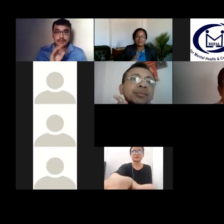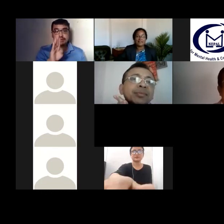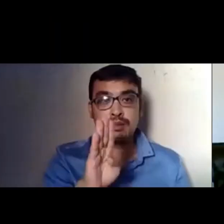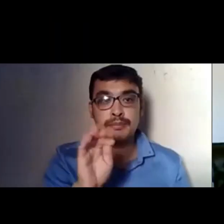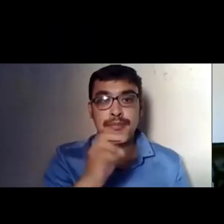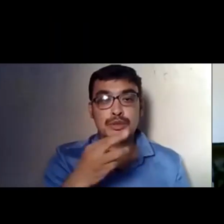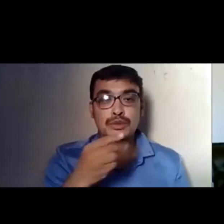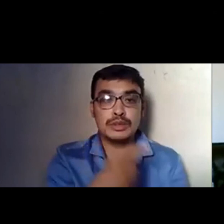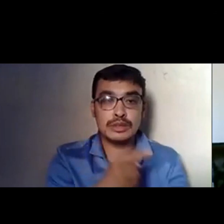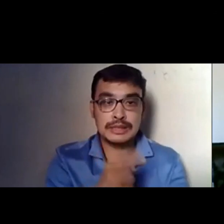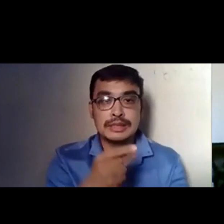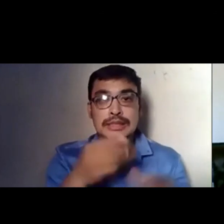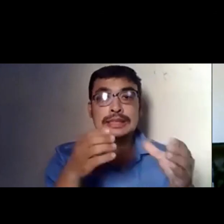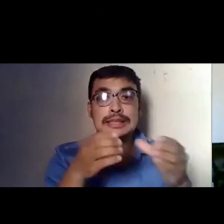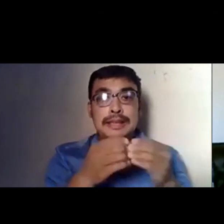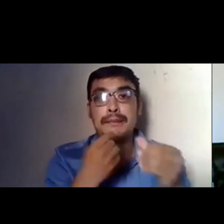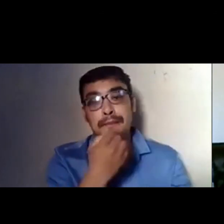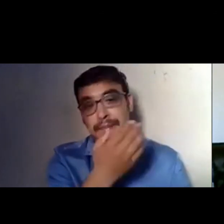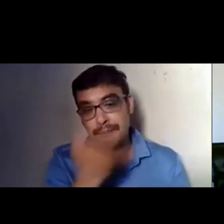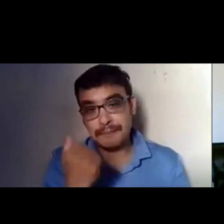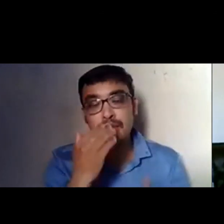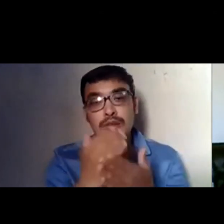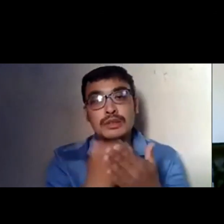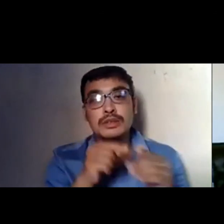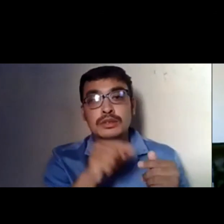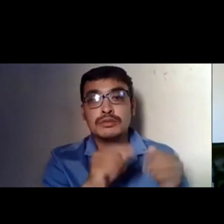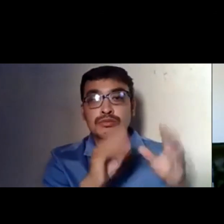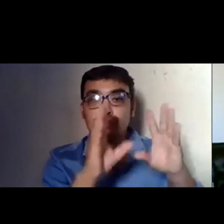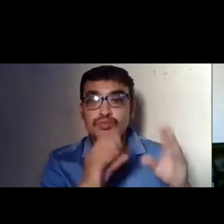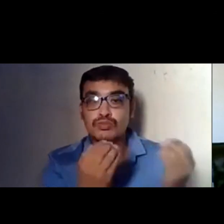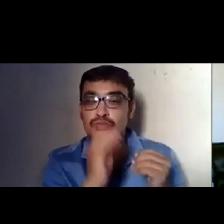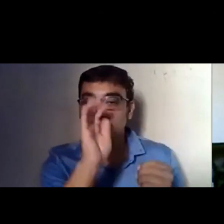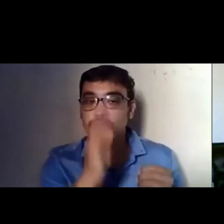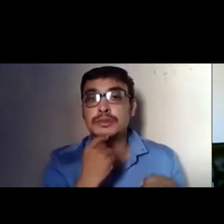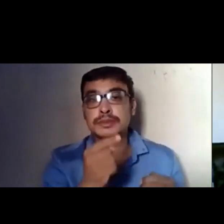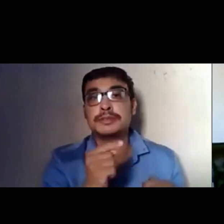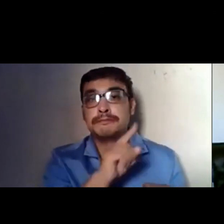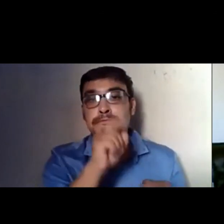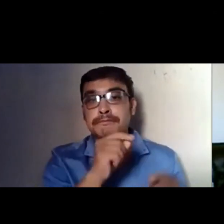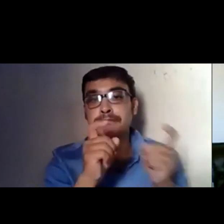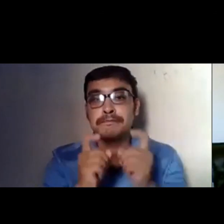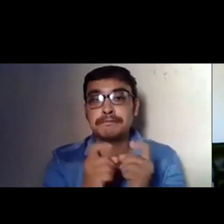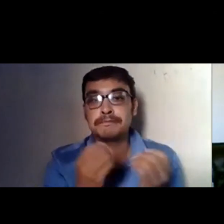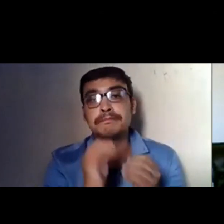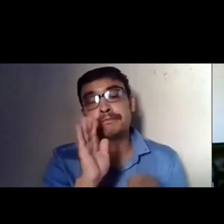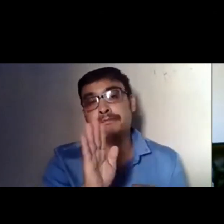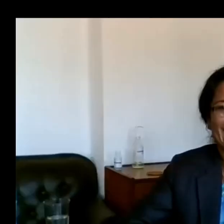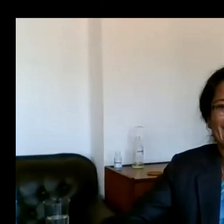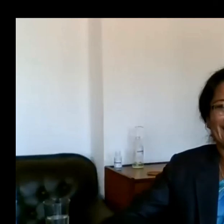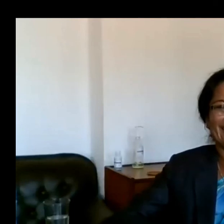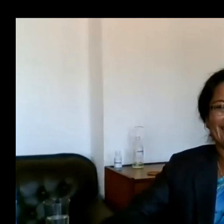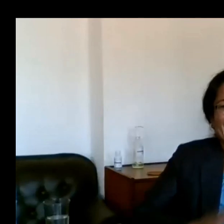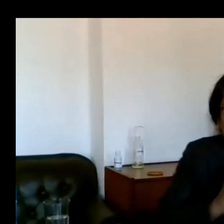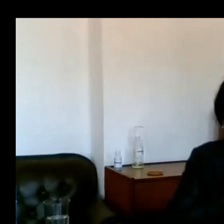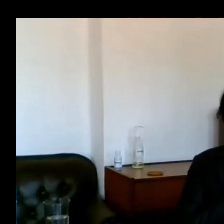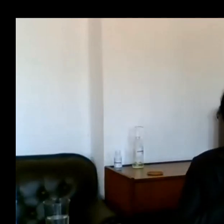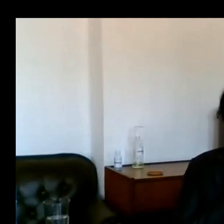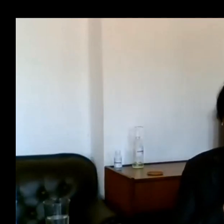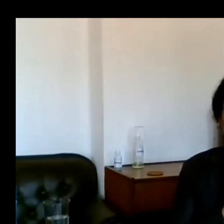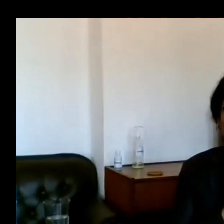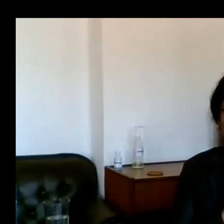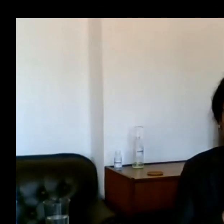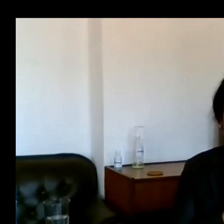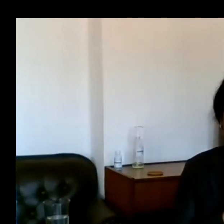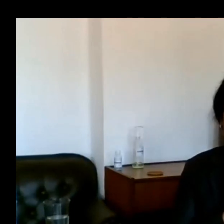यहाँहरूको टिमैलाई बोलाएर हामीले कसरी यसलाई चाहिँ न्यूनीकरण गर्न सकिन्छ भन्ने सवालमा छलफल गर्नेछौँ सर। हुन्छ म्याडम हुन्छ धेरै